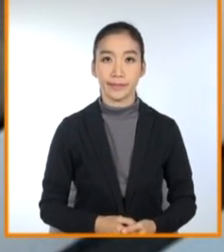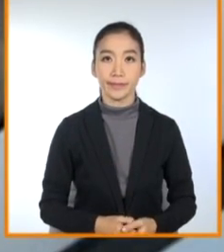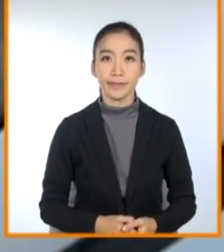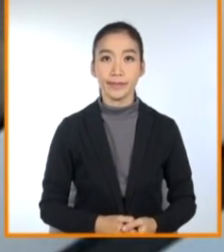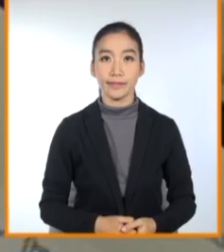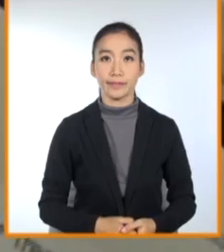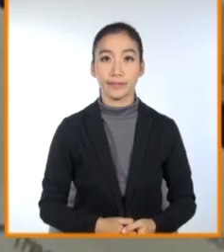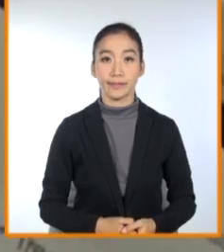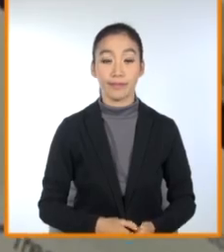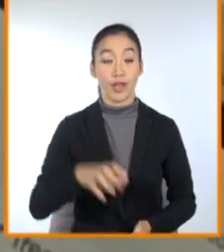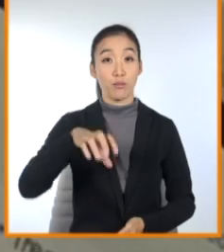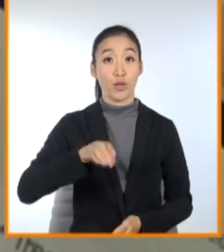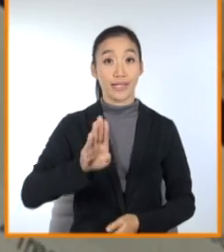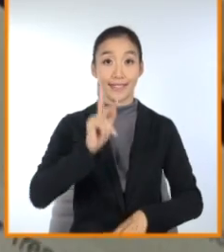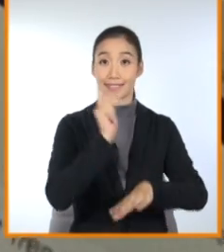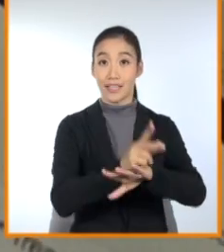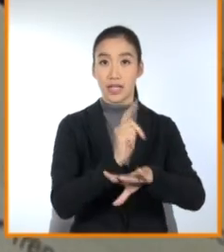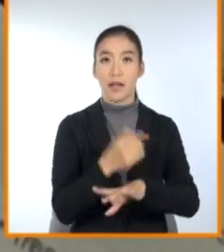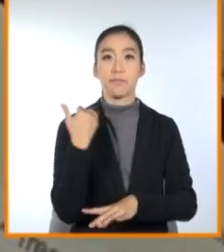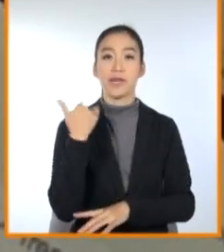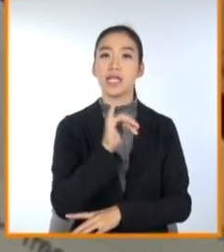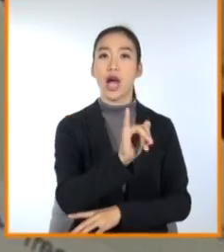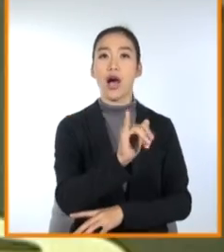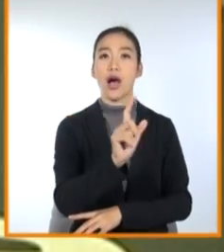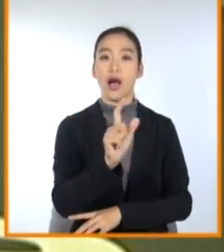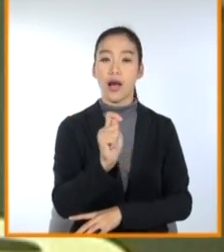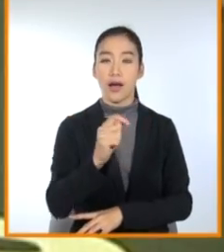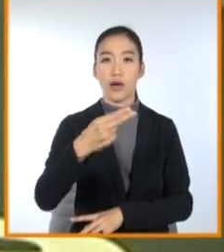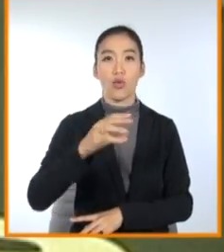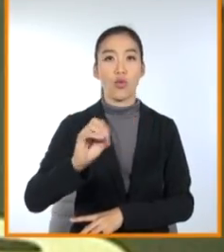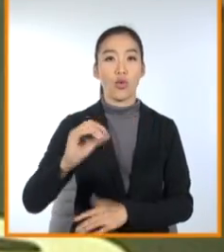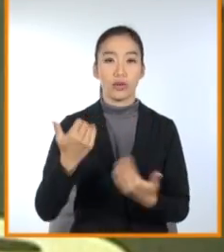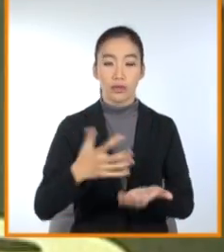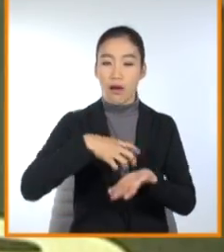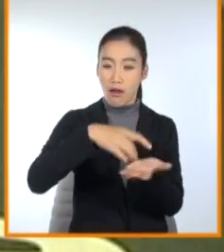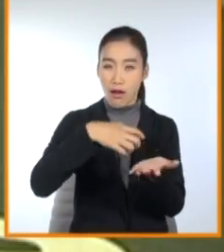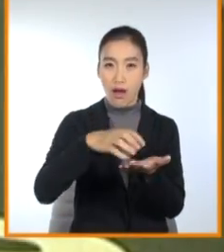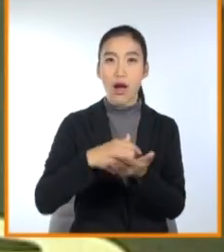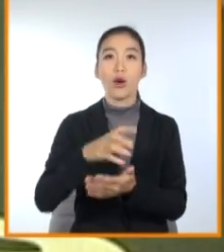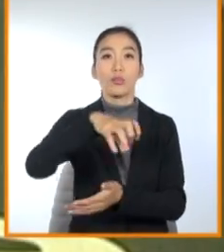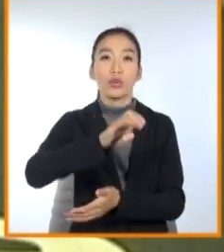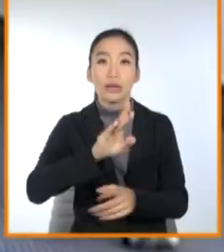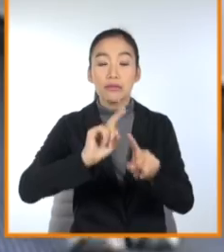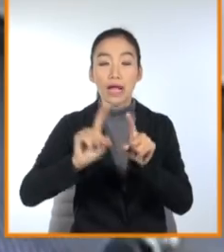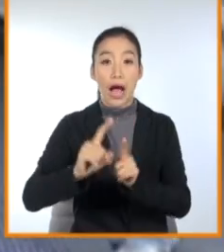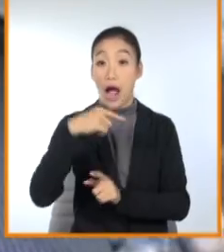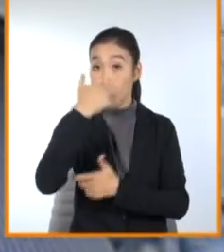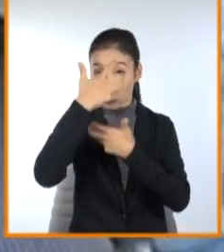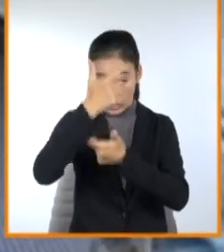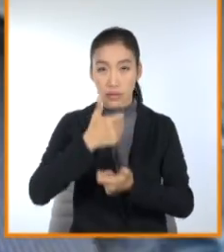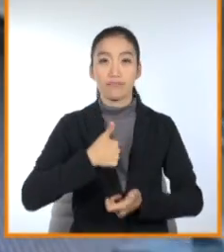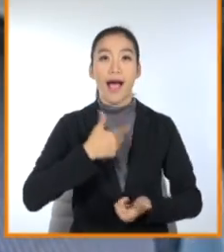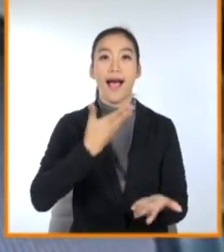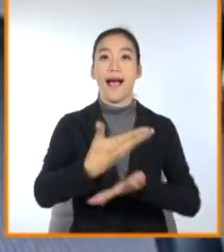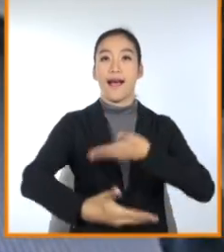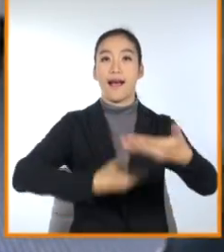บริษัทอินเทอร์เน็ตเก่าแก่ Yahoo กำหนดเส้นตายในการขายกิจการให้แก่บริษัทต่างๆที่แสดงความสนใจก่อนจะพิจารณา